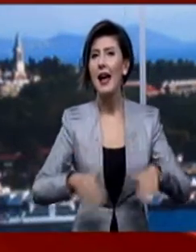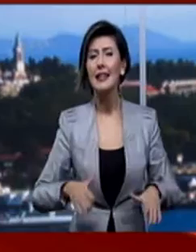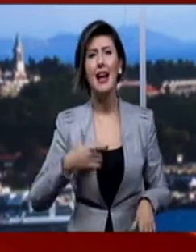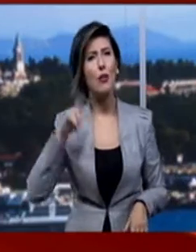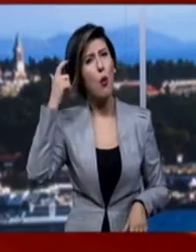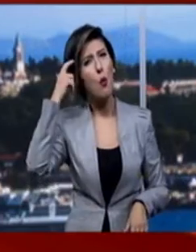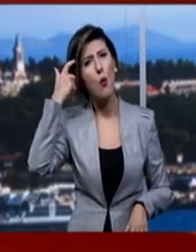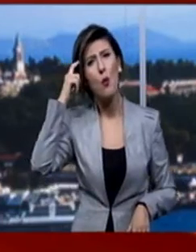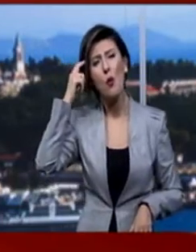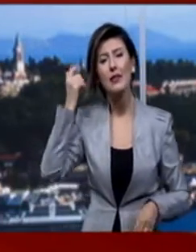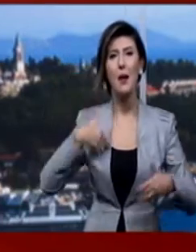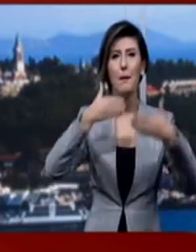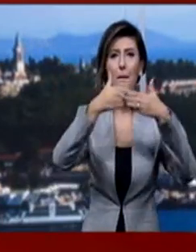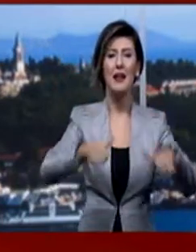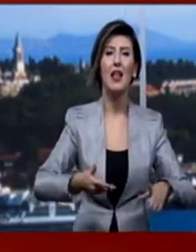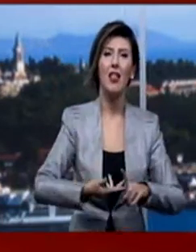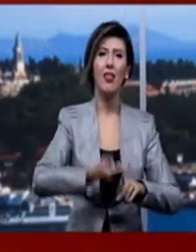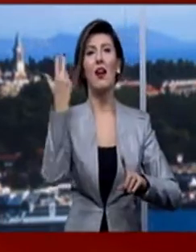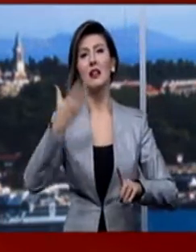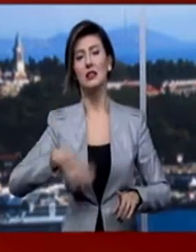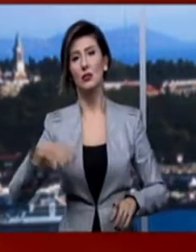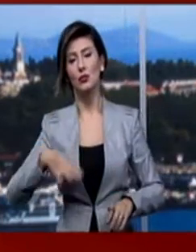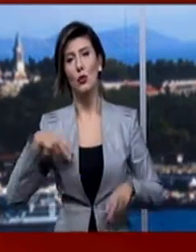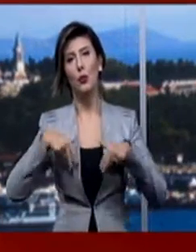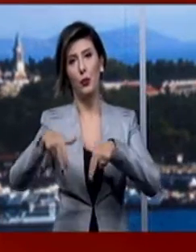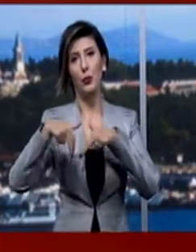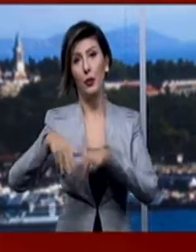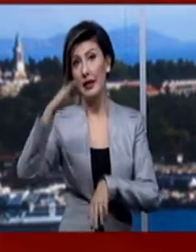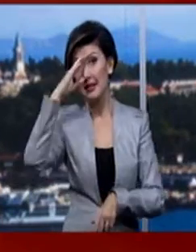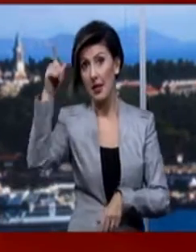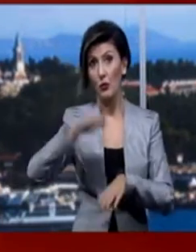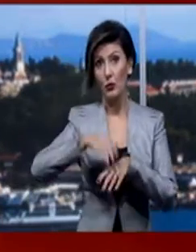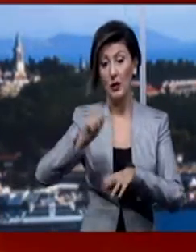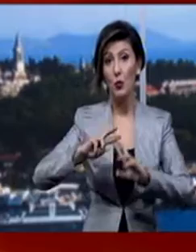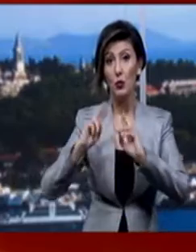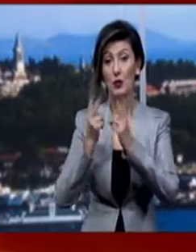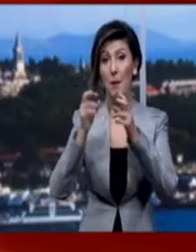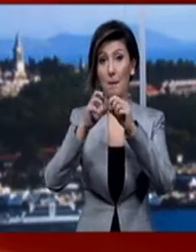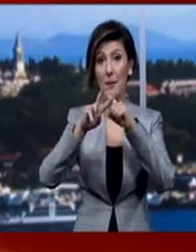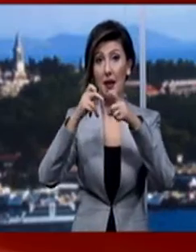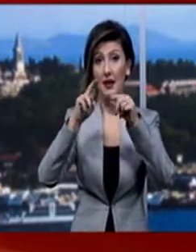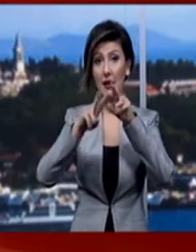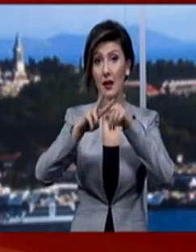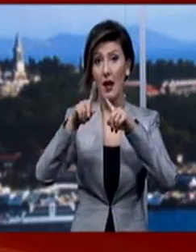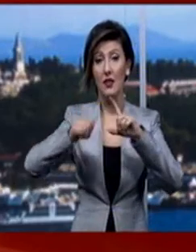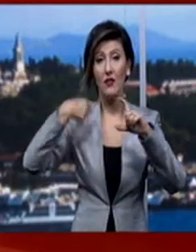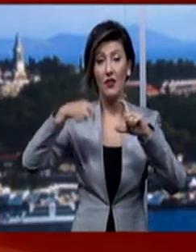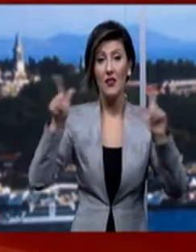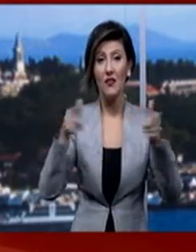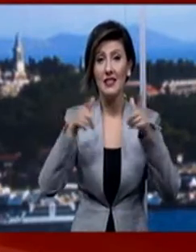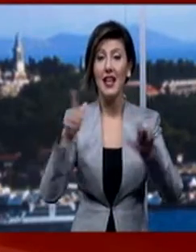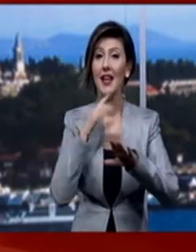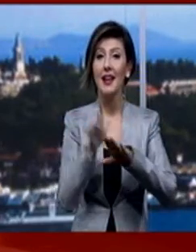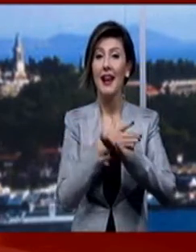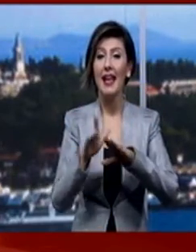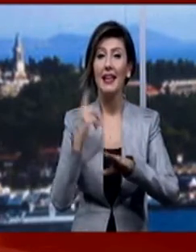Engelliler ön yargı barikatını aşmak için yürüdü. İstanbul'da düzenlenen Uluslararası Barikat Film Festivali renkli bir